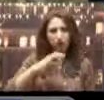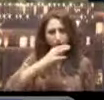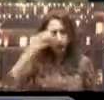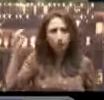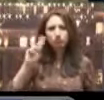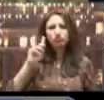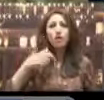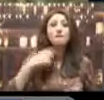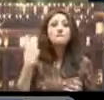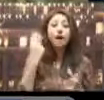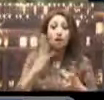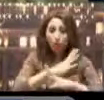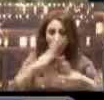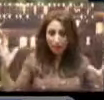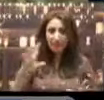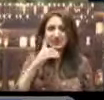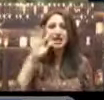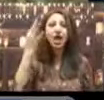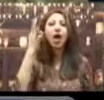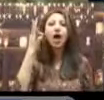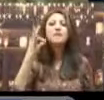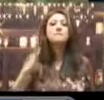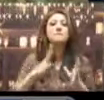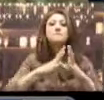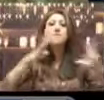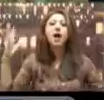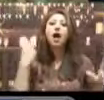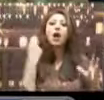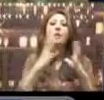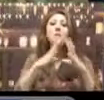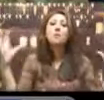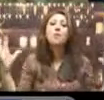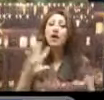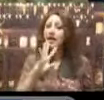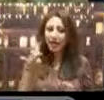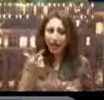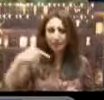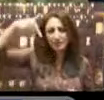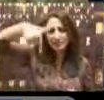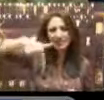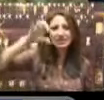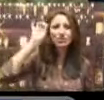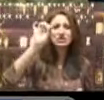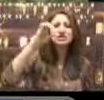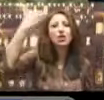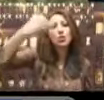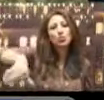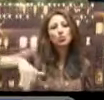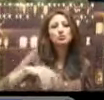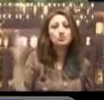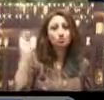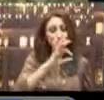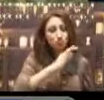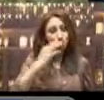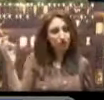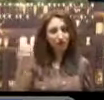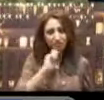جبته في حياتي في ثانويه عامه في حياتي. طب كويس جبت يعني جبت اظن 96.5. طب كويس شاطر قوي.